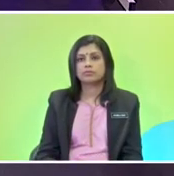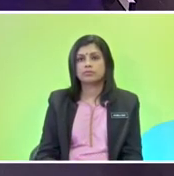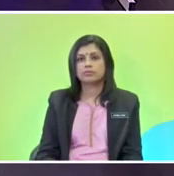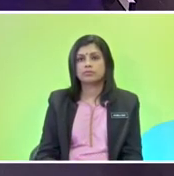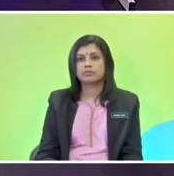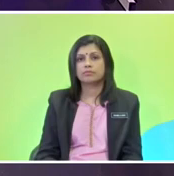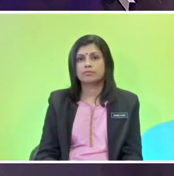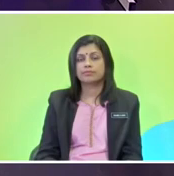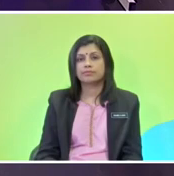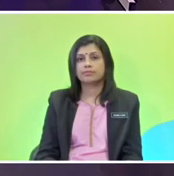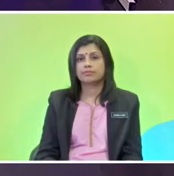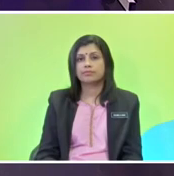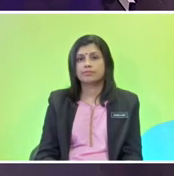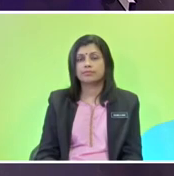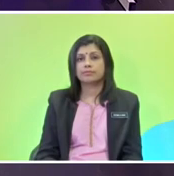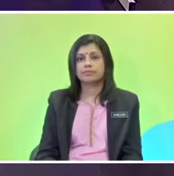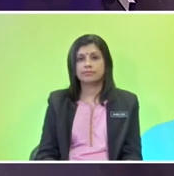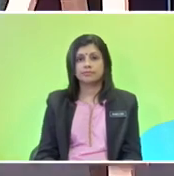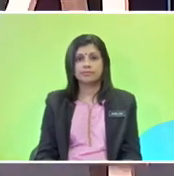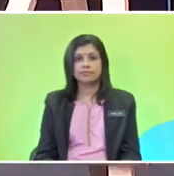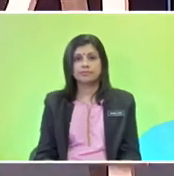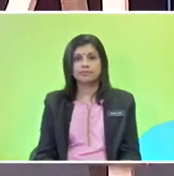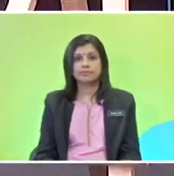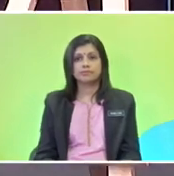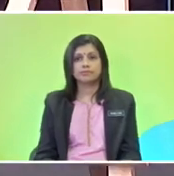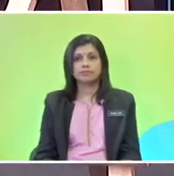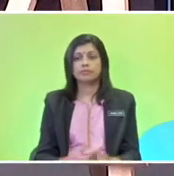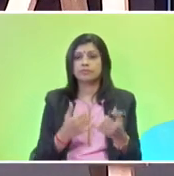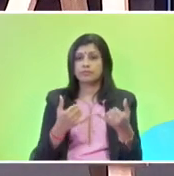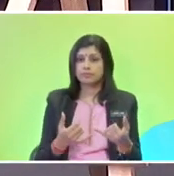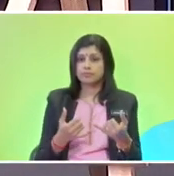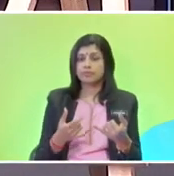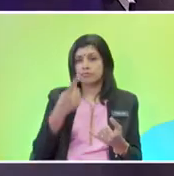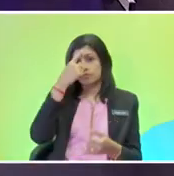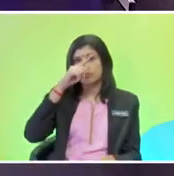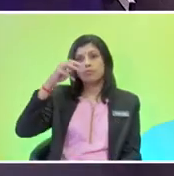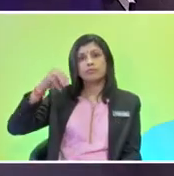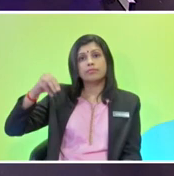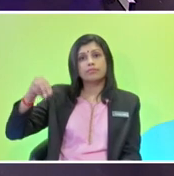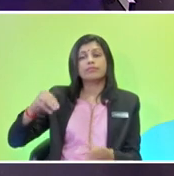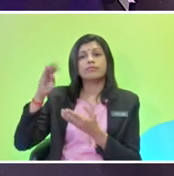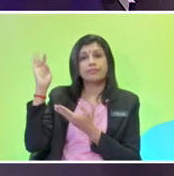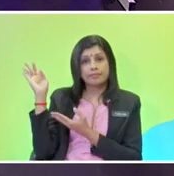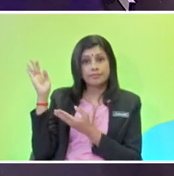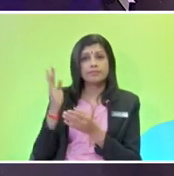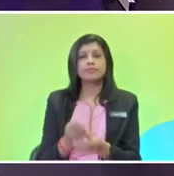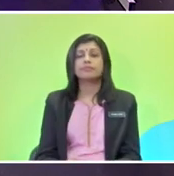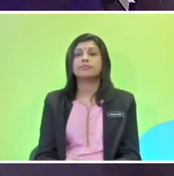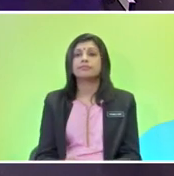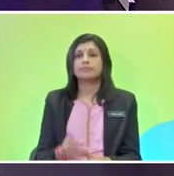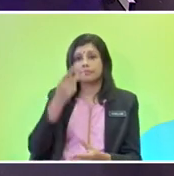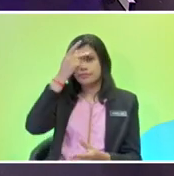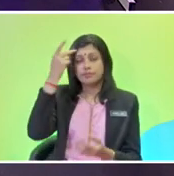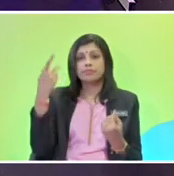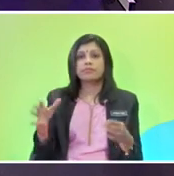Jadi bagi murid kita di dalam Google Meet, bagaimana cikgu mahu memberi sedikit ganjaran ke? Kali ini sebabkan mereka dan semakin